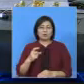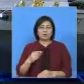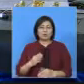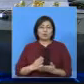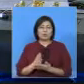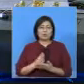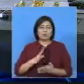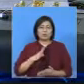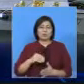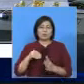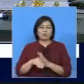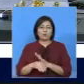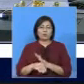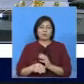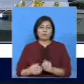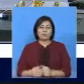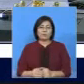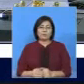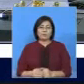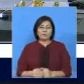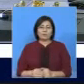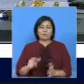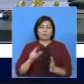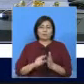жасалды. Соның былай айтқанда шамамен